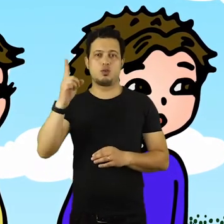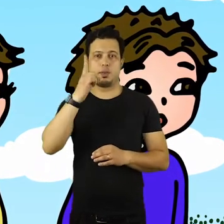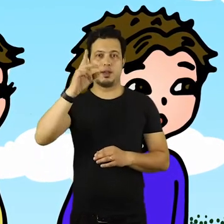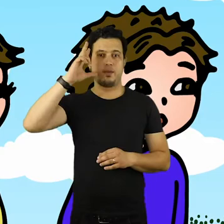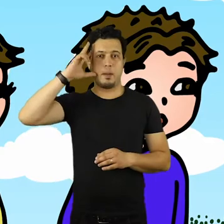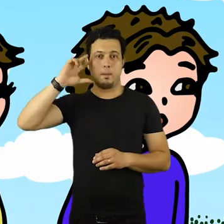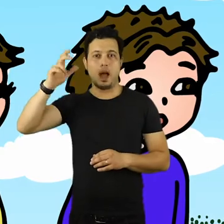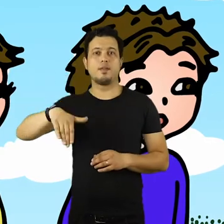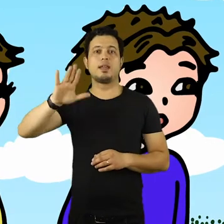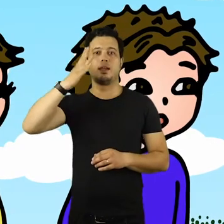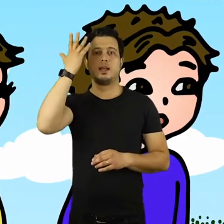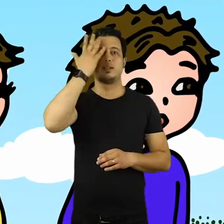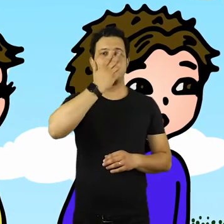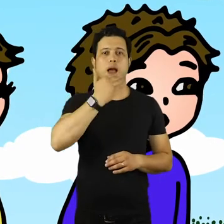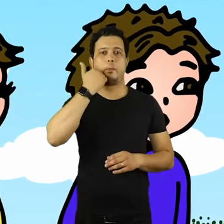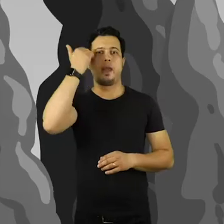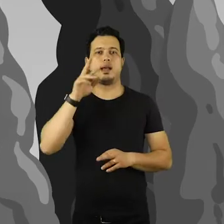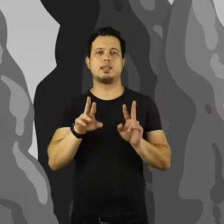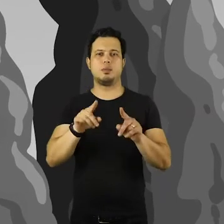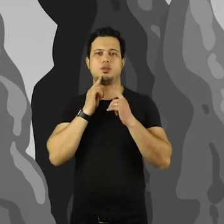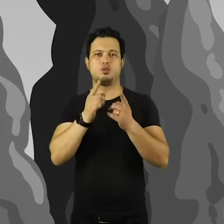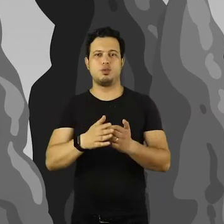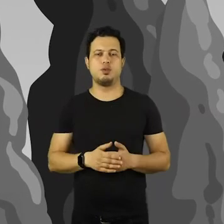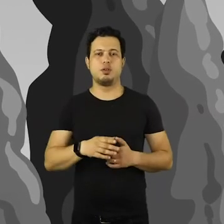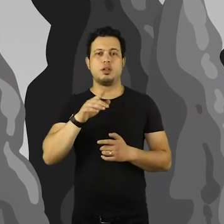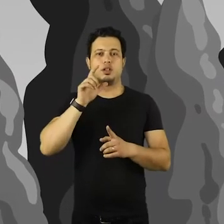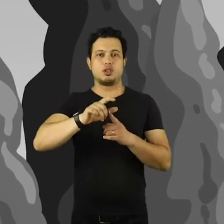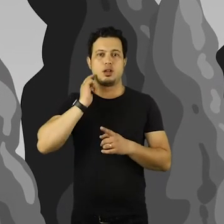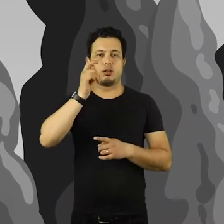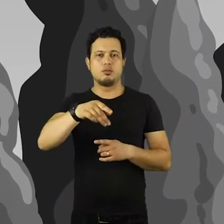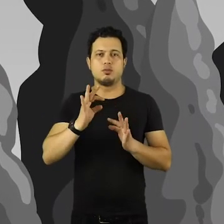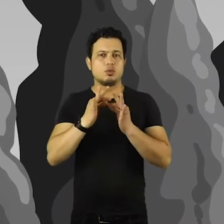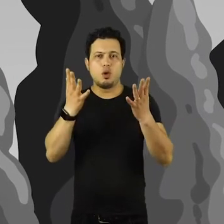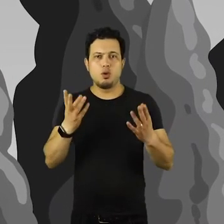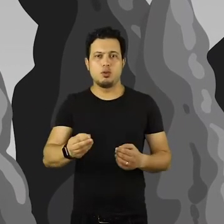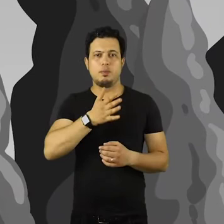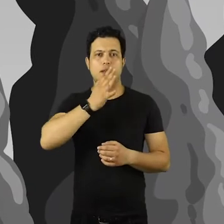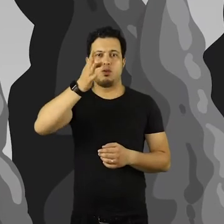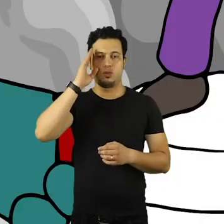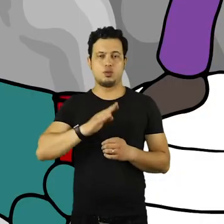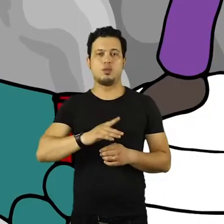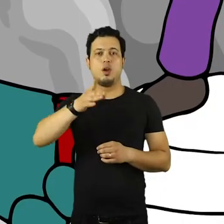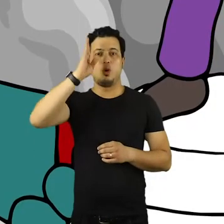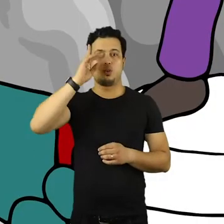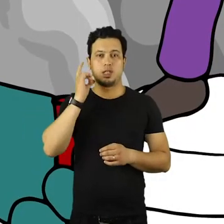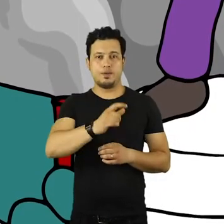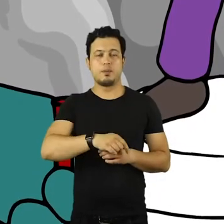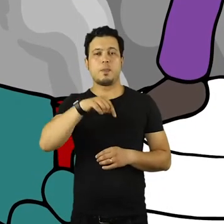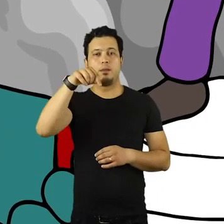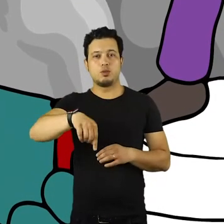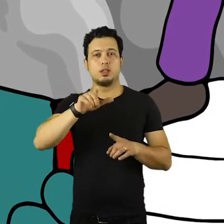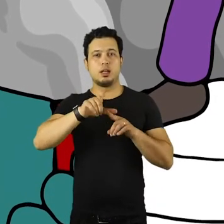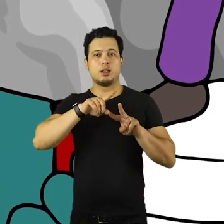Gökyüzünün bir tarafı mavi değil, siyah ve beyazdı. Neler oluyor bilmiyoruz. Bu nasıl olabilir? Çocuklar,